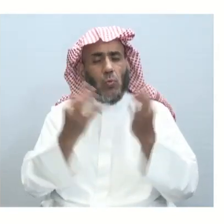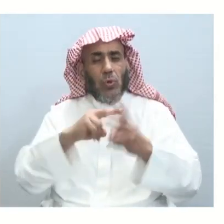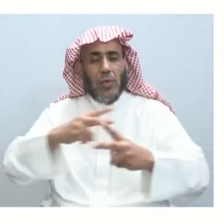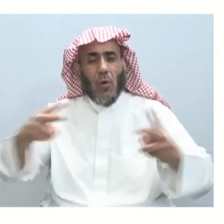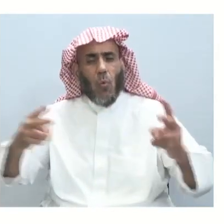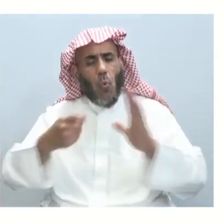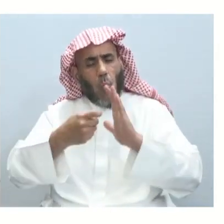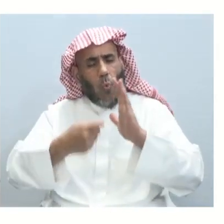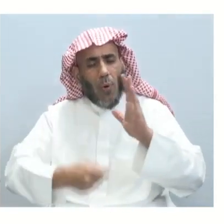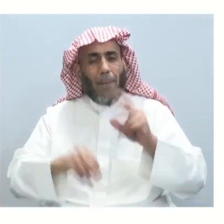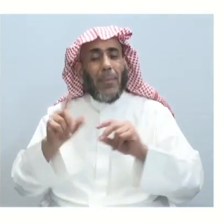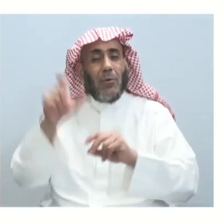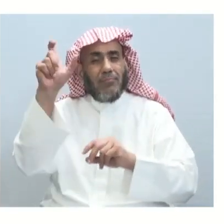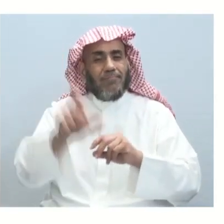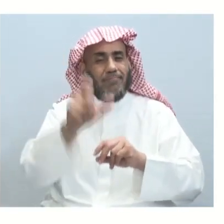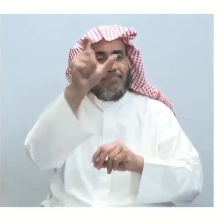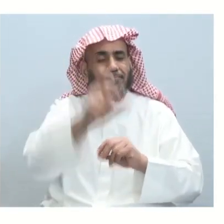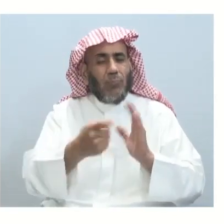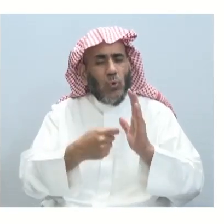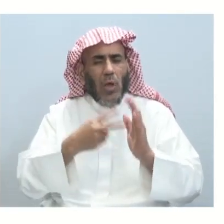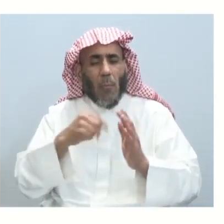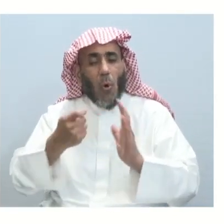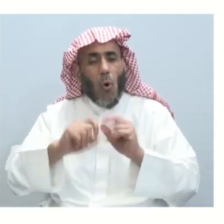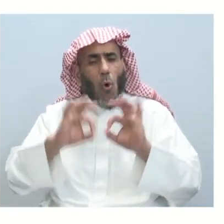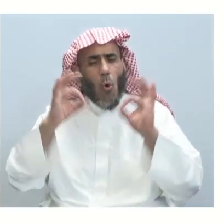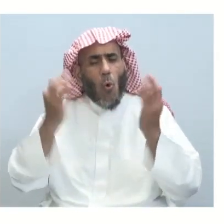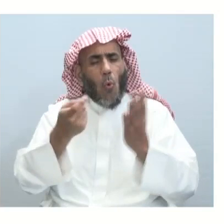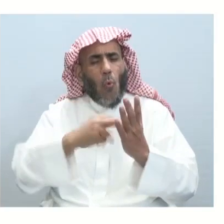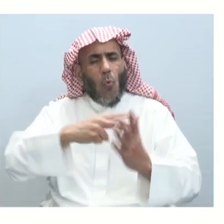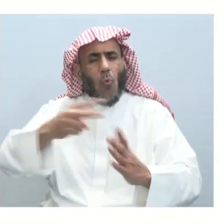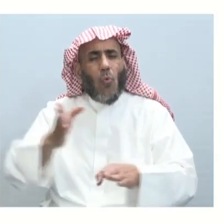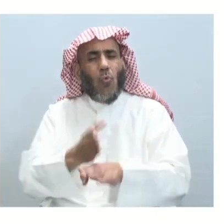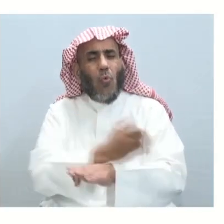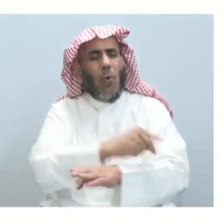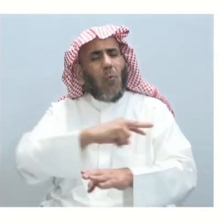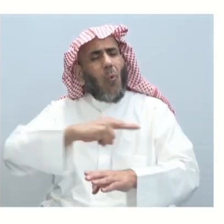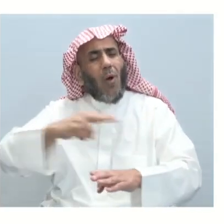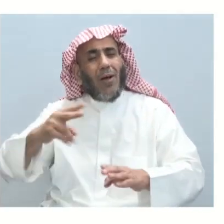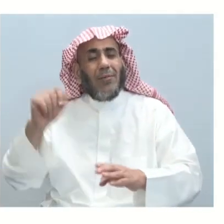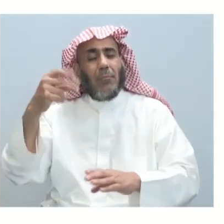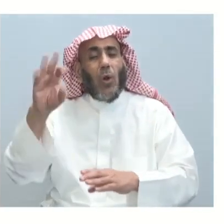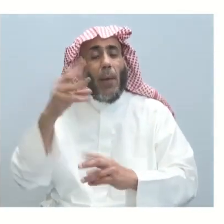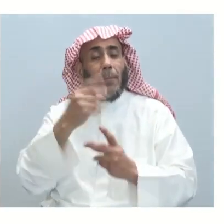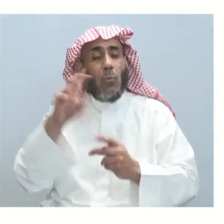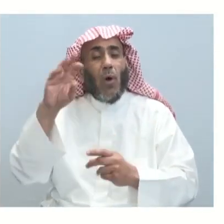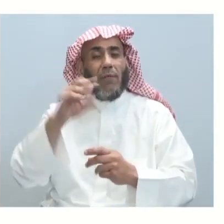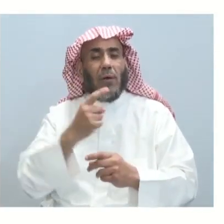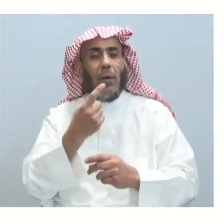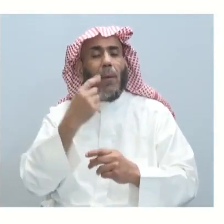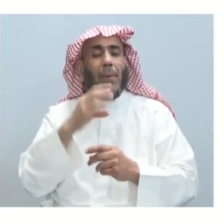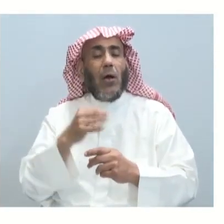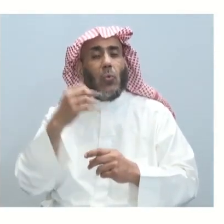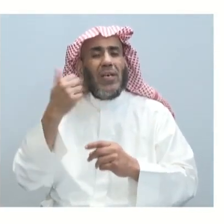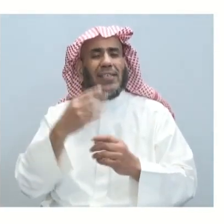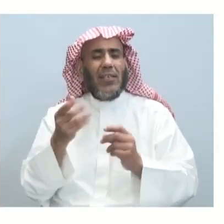والاستطراد ومن هؤلاء معنى انه كتاب الشمولي الذي يكتب في كل شيء او يكتب في اغلب الفنون عبد الله بن المقفع 106